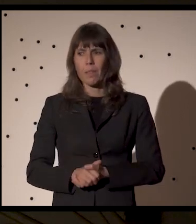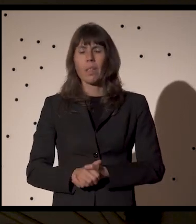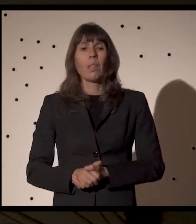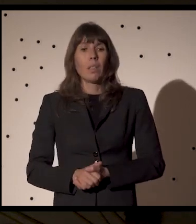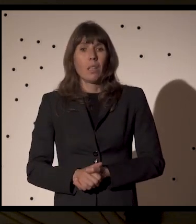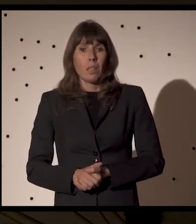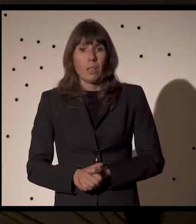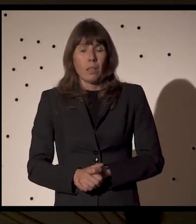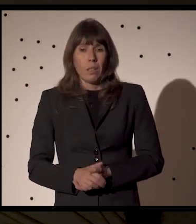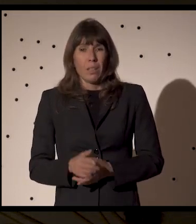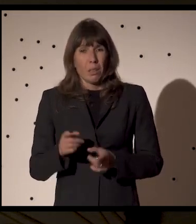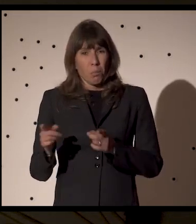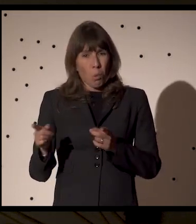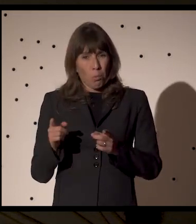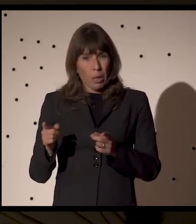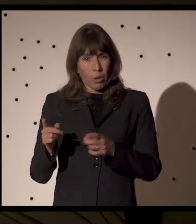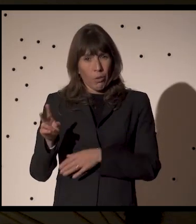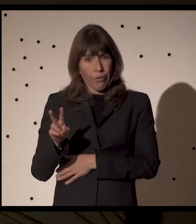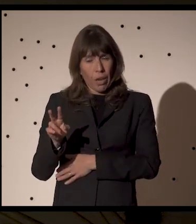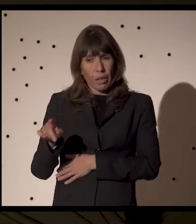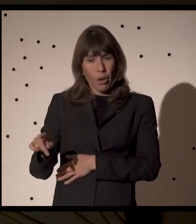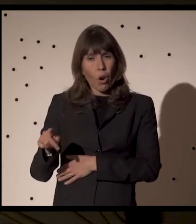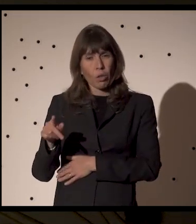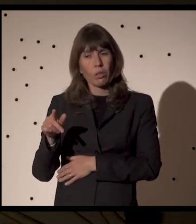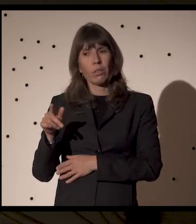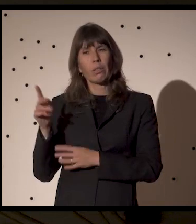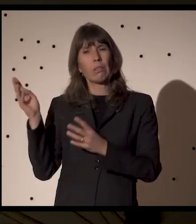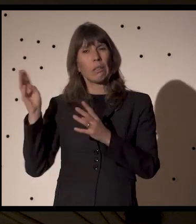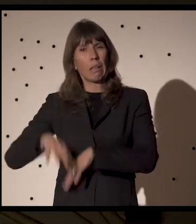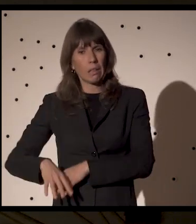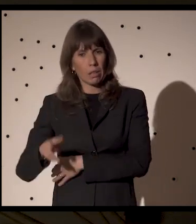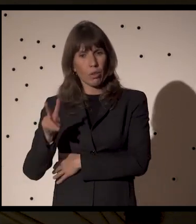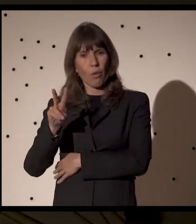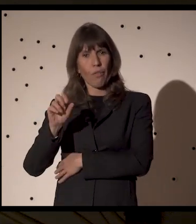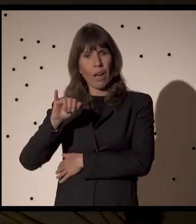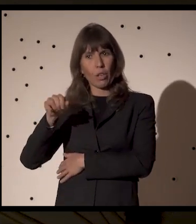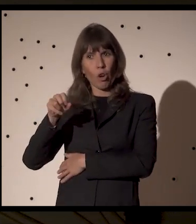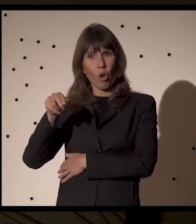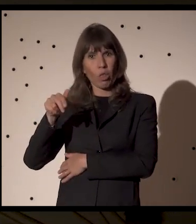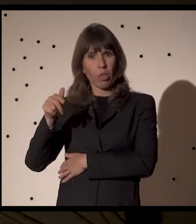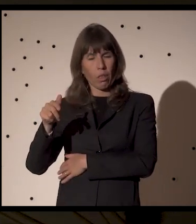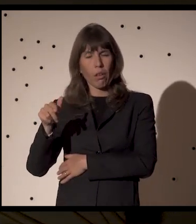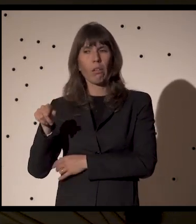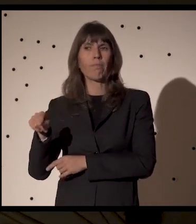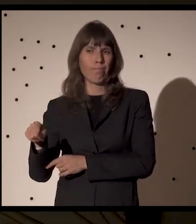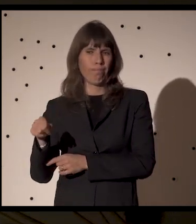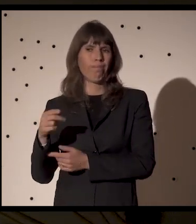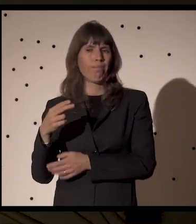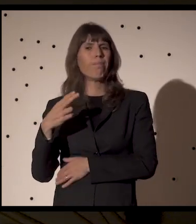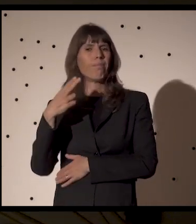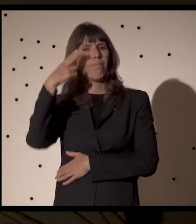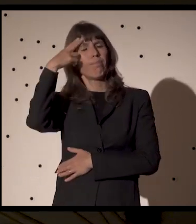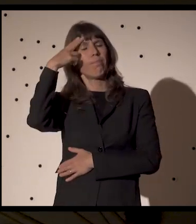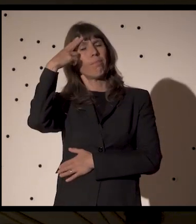ricordare quel momento il disastro del Vajont per l'appunto e proprio al ricordo di quel momento